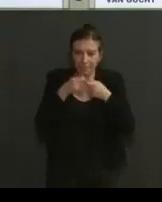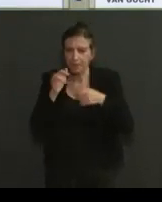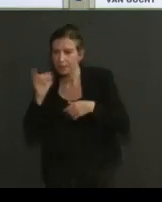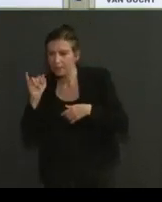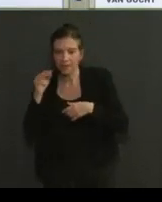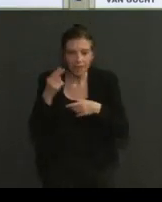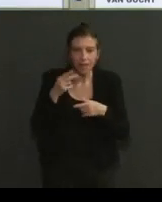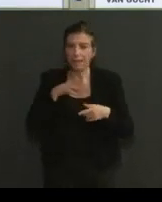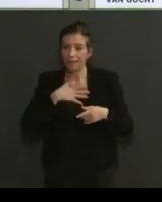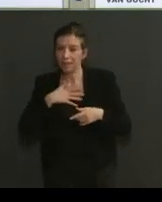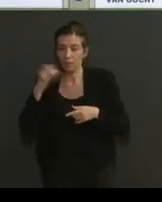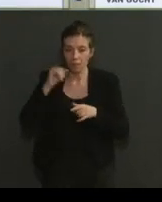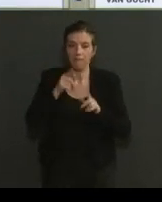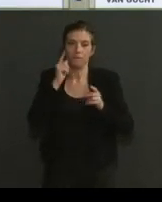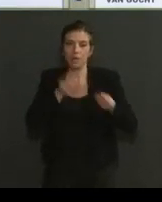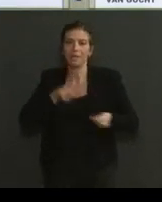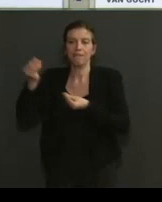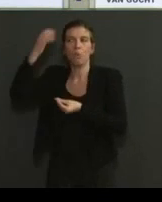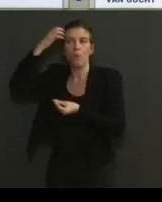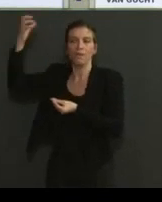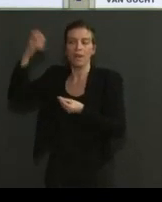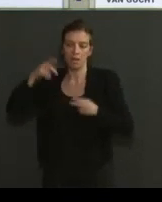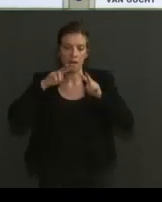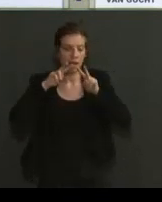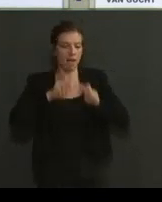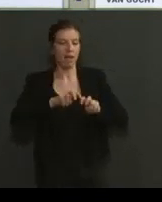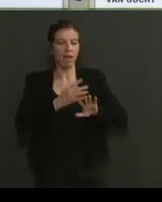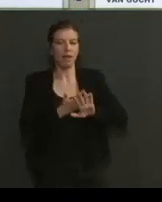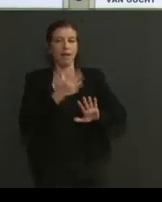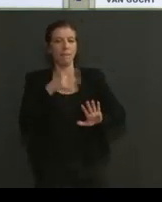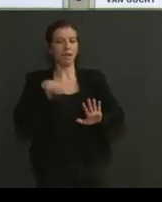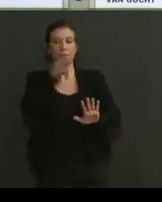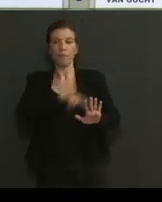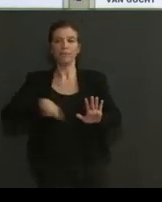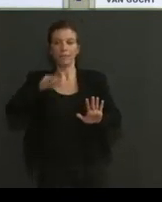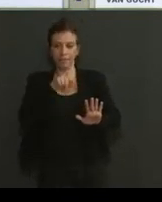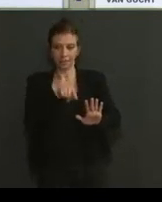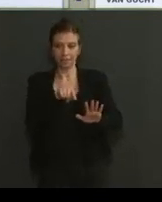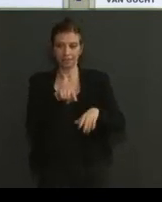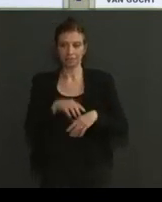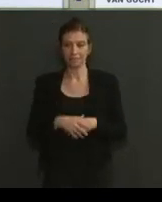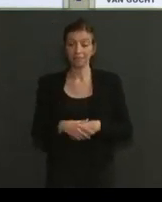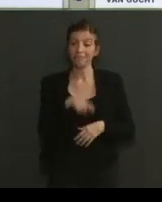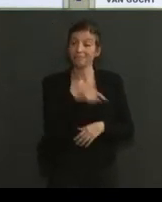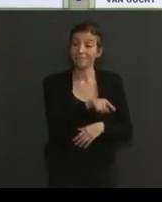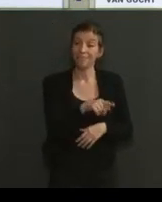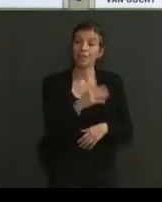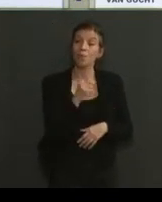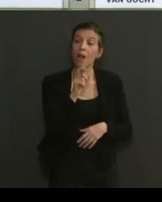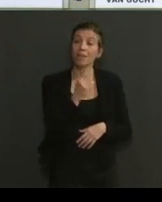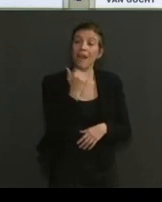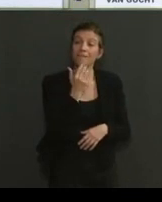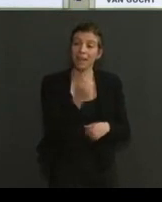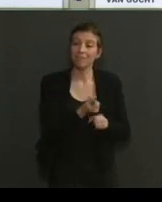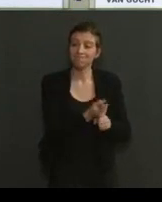Dit soort analyses kan theoretisch ook toegepast worden op kleinere schaal, bijvoorbeeld voor een woonzorgcentrum of voor